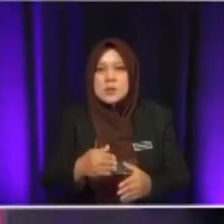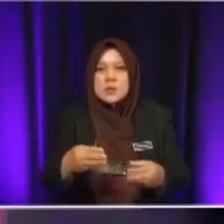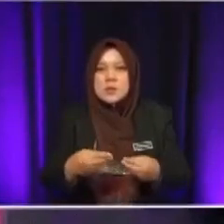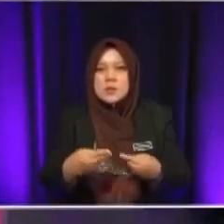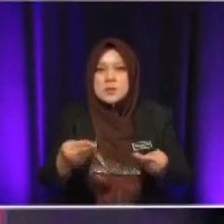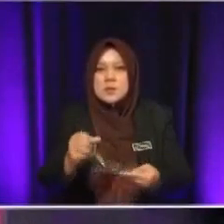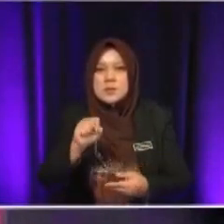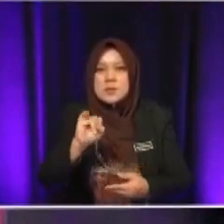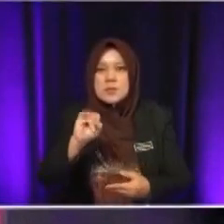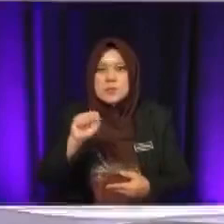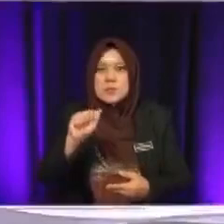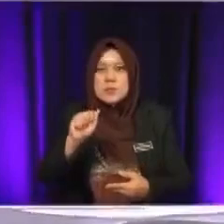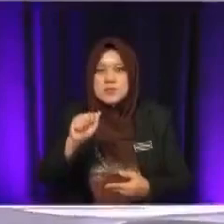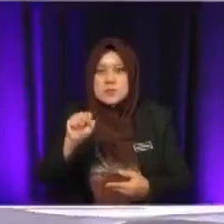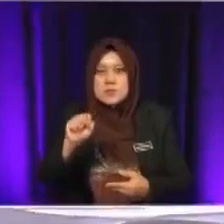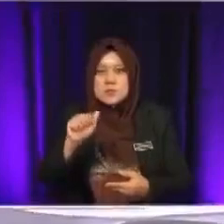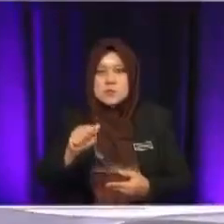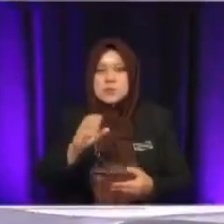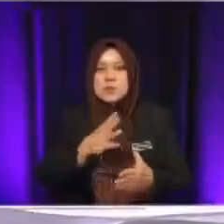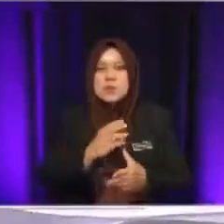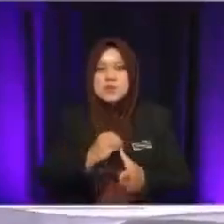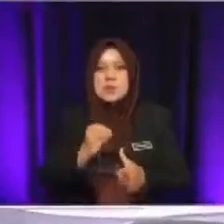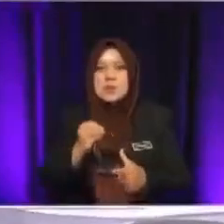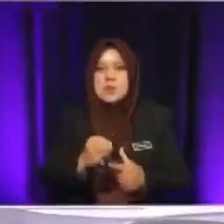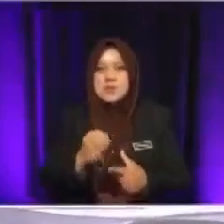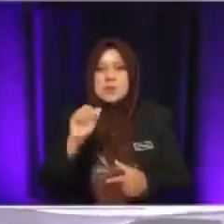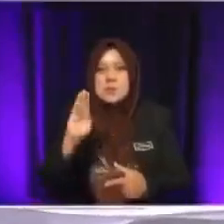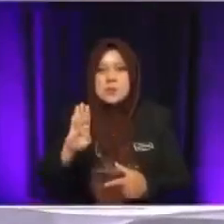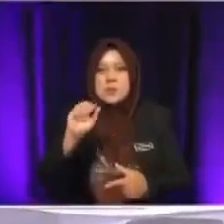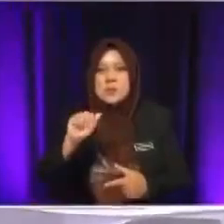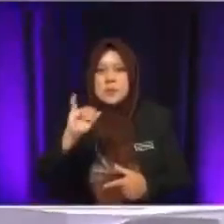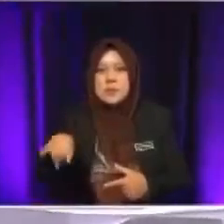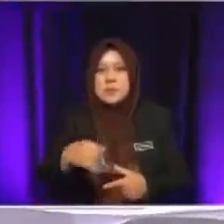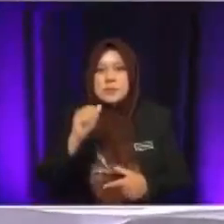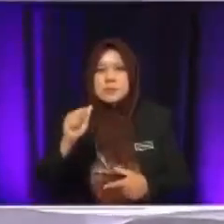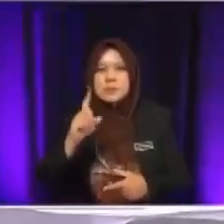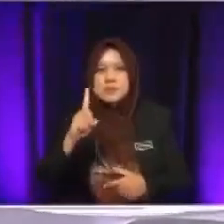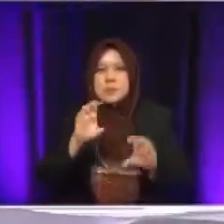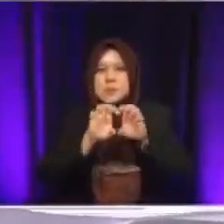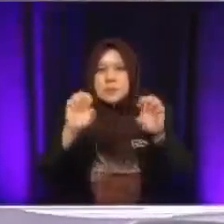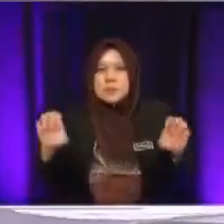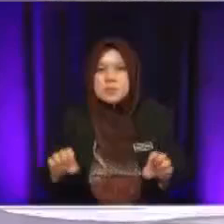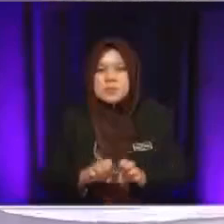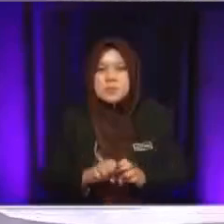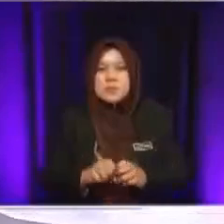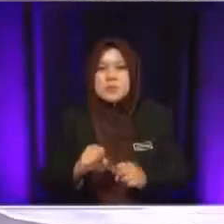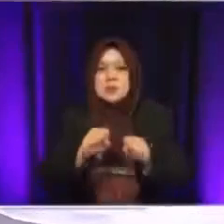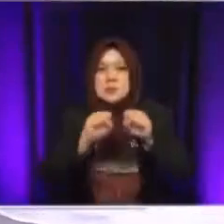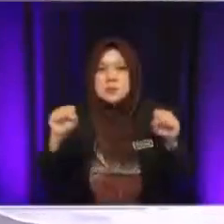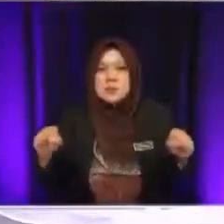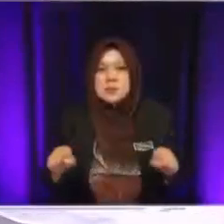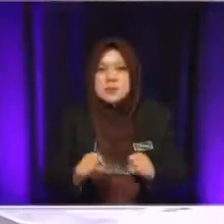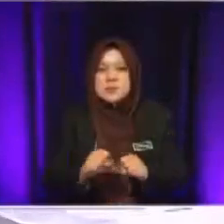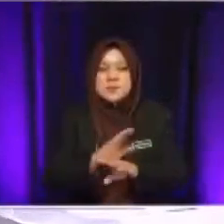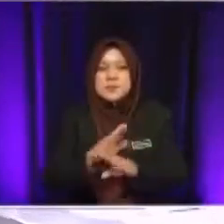sisa sebagai baja pada tumbuhan dan tumbuhan akan jadi makanan kepada ikan. So jadilah satu sistem kita namakan sebagai aquaponik. Tak